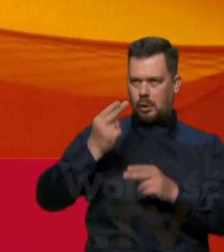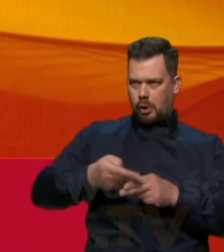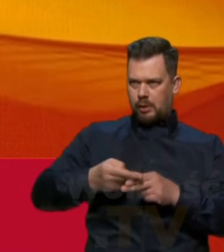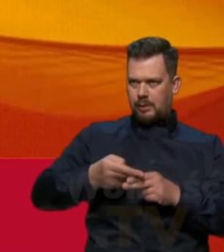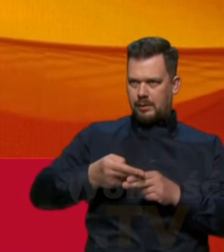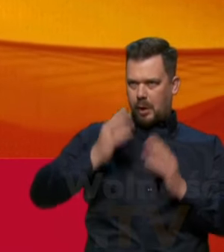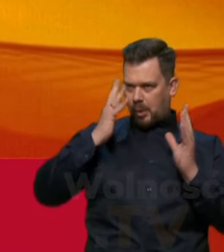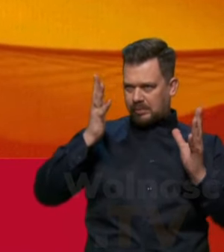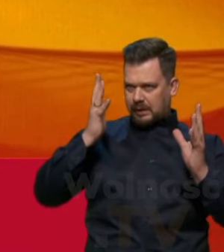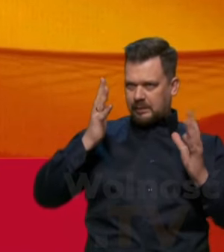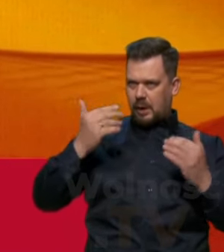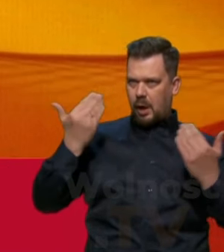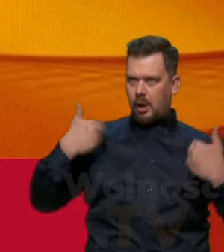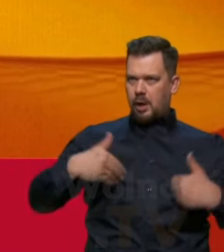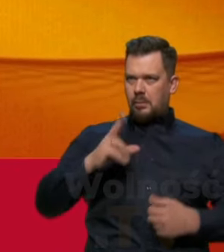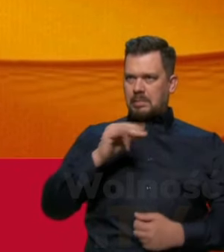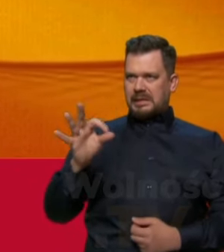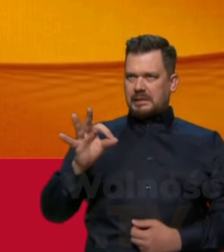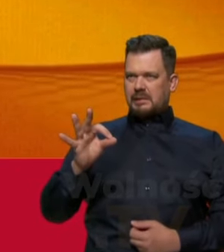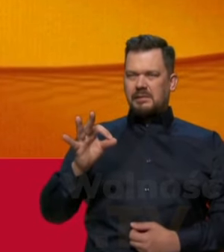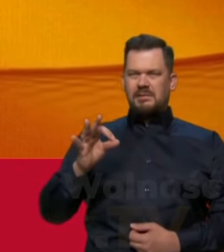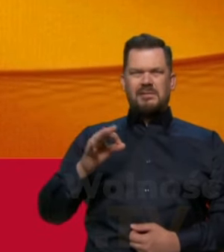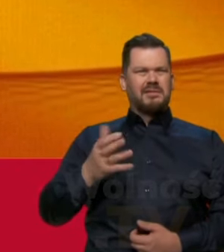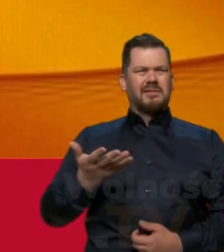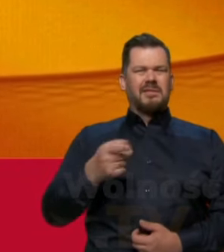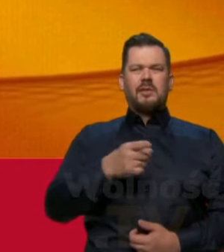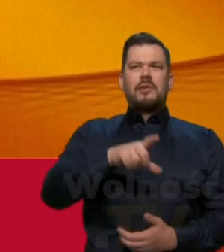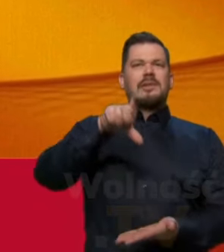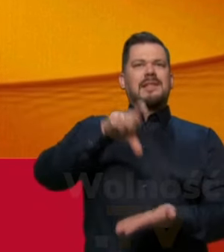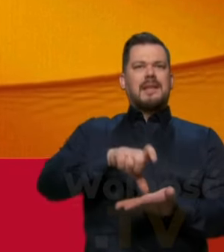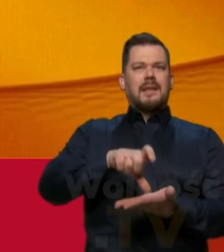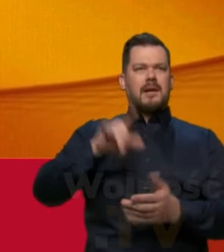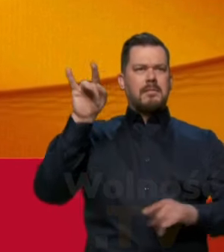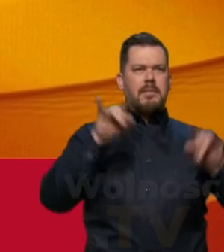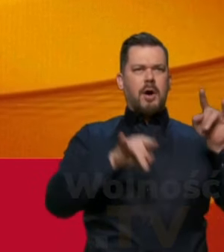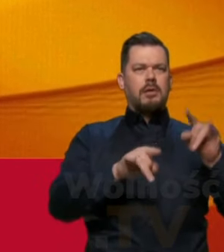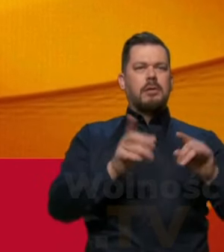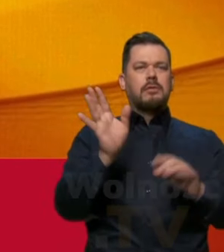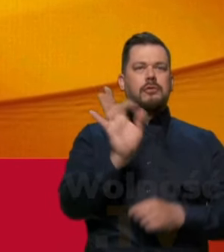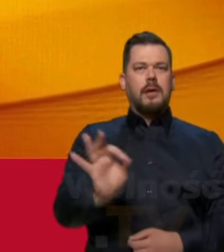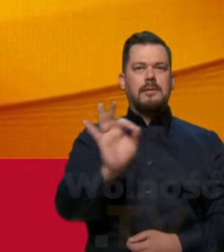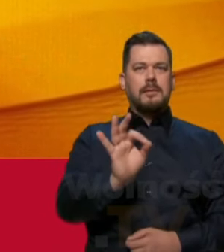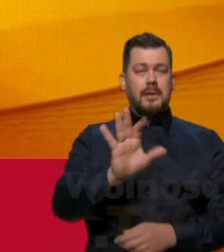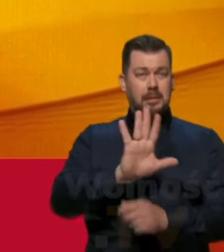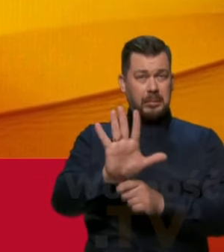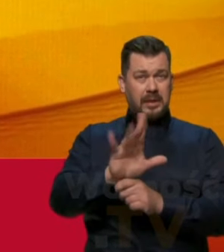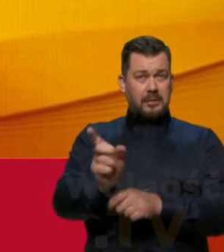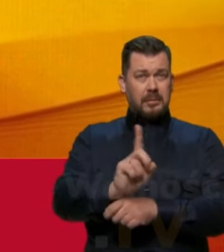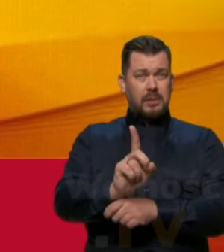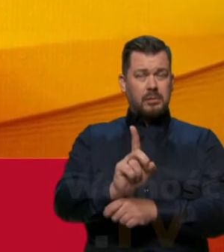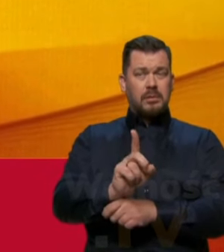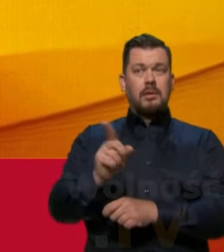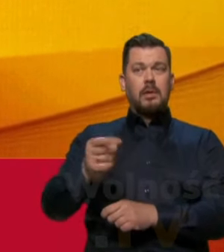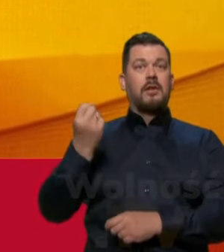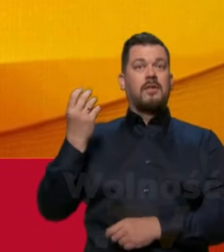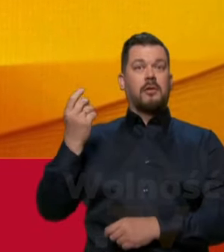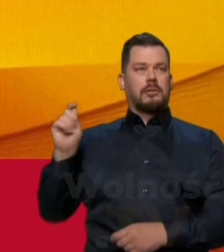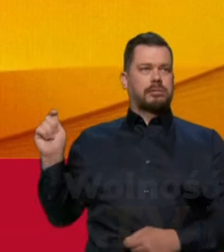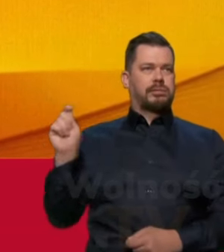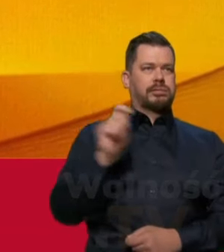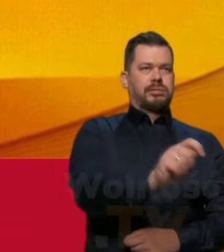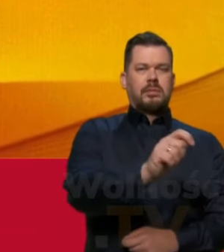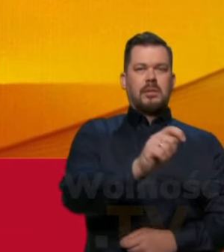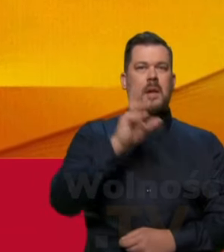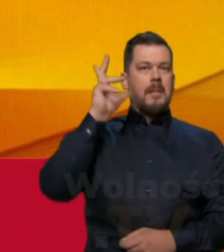przestać. Centralny port komunikacyjny to wielka szansa. 15 minut z dworca centralnego do Baranowa koleją